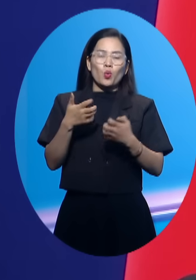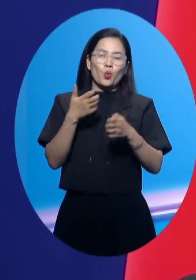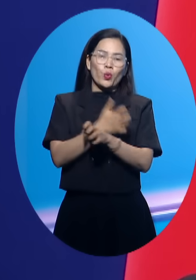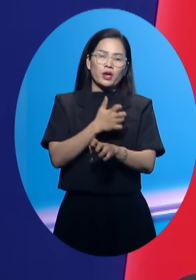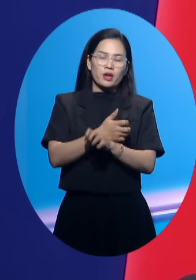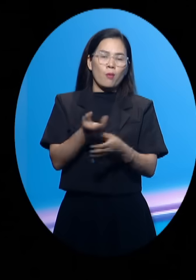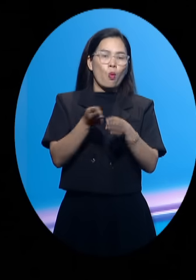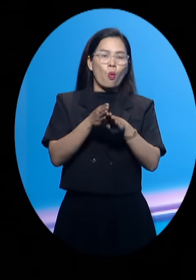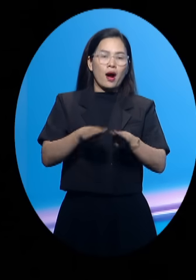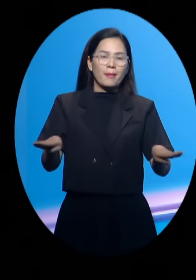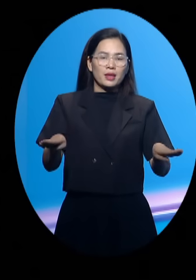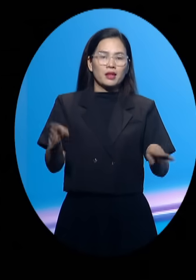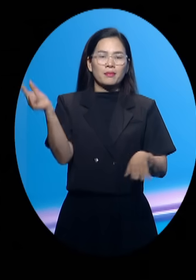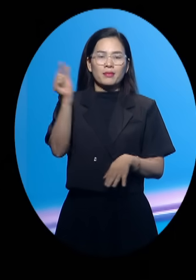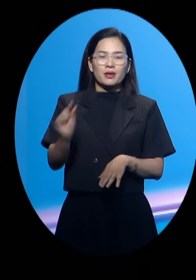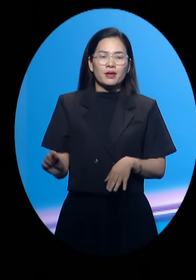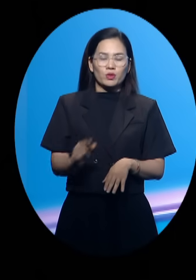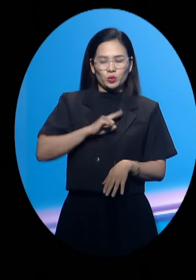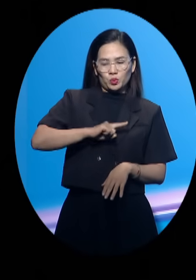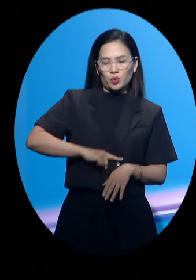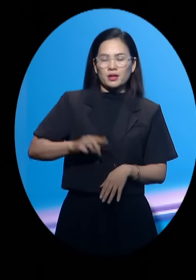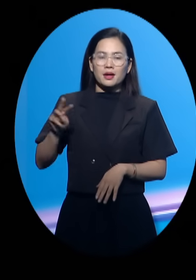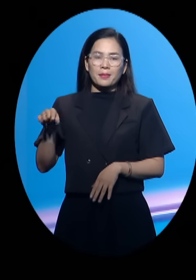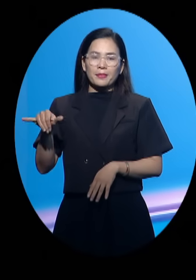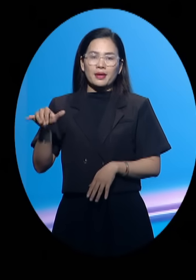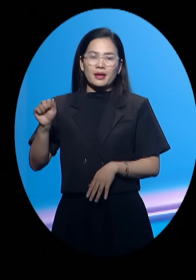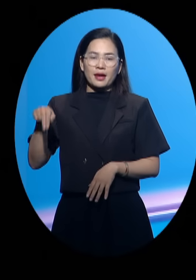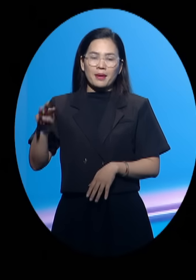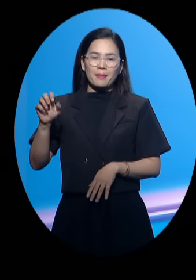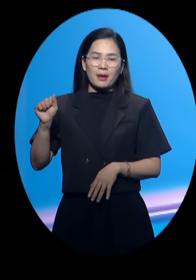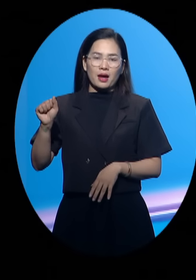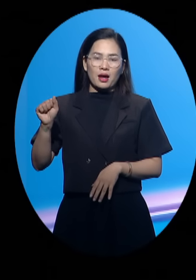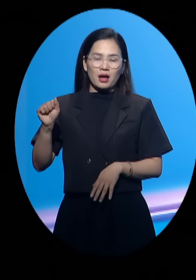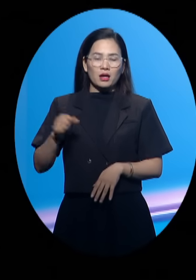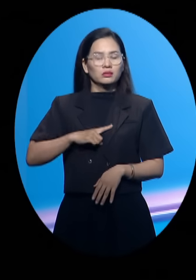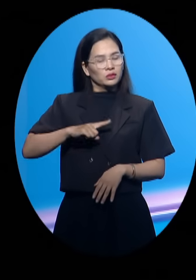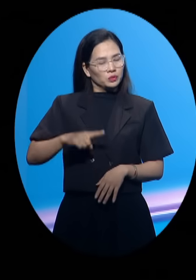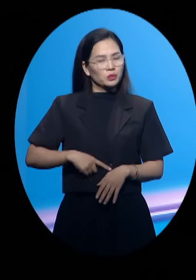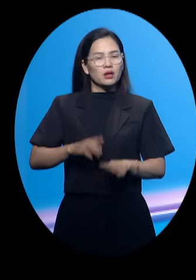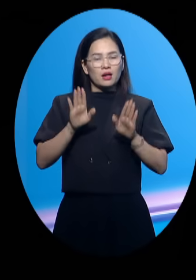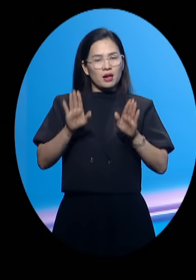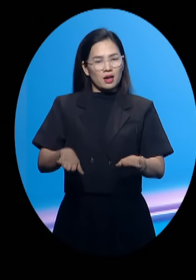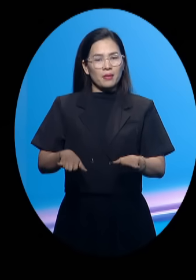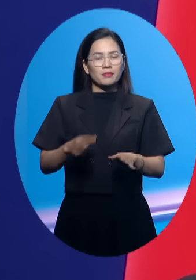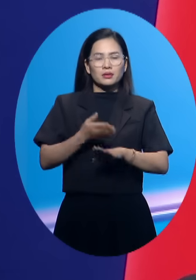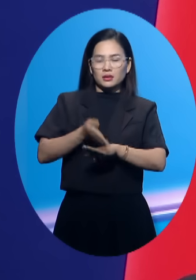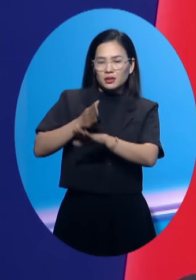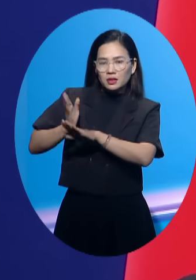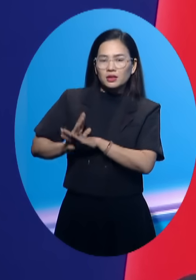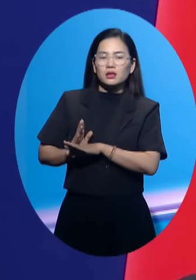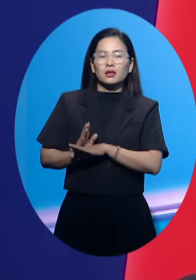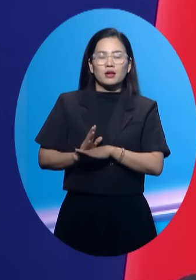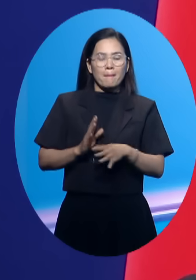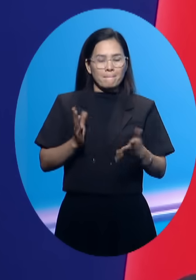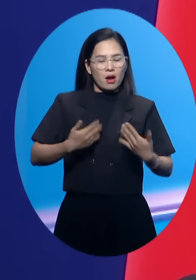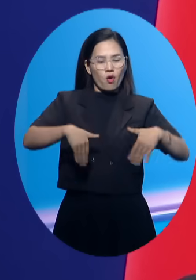hiểm cho hòa bình khu vực biên giới Myanmar-Trung Quốc, cũng như tính mạng và tài sản của người Trung Quốc. Trung Quốc sẽ thực hiện các biện pháp cần thiết để bảo vệ tính mạng